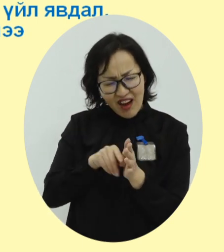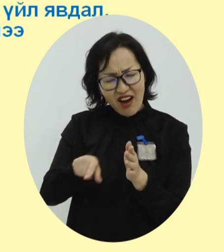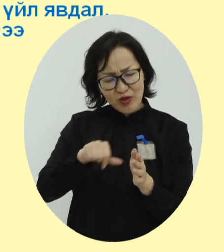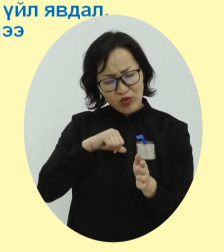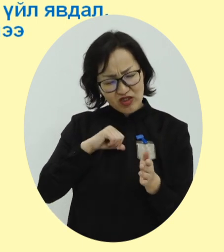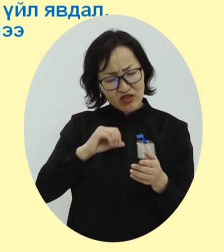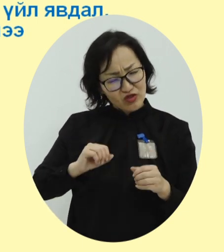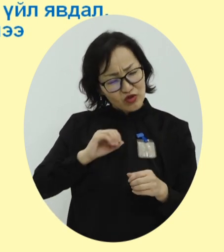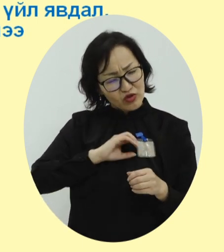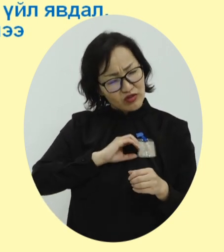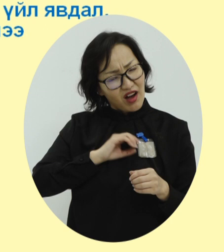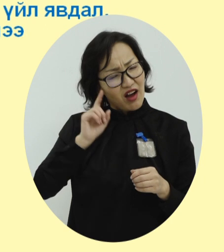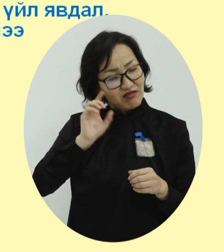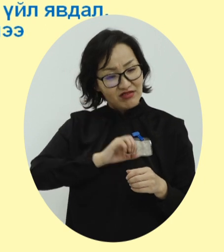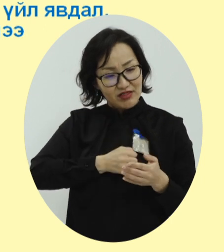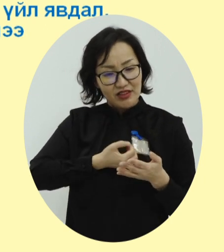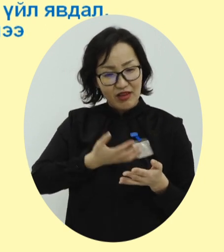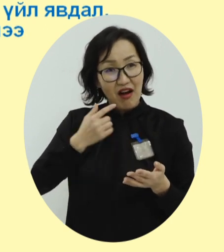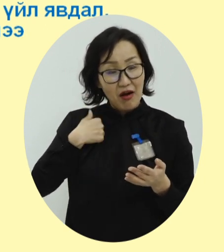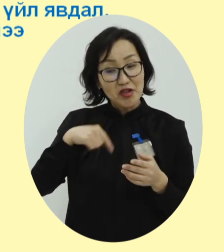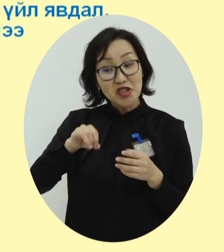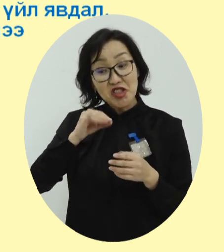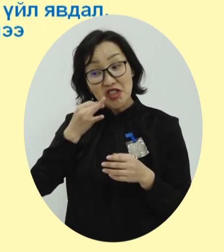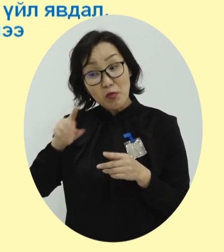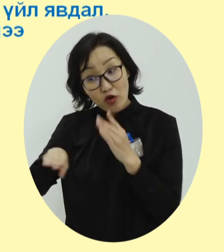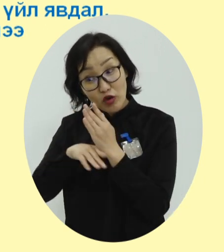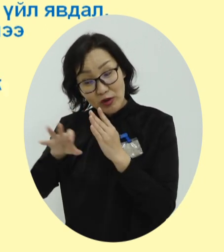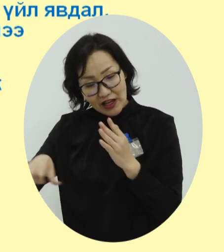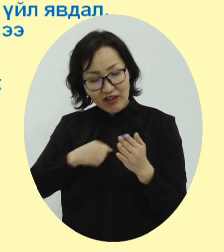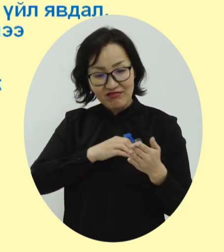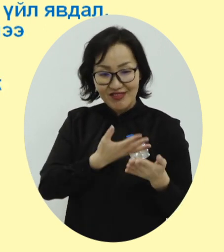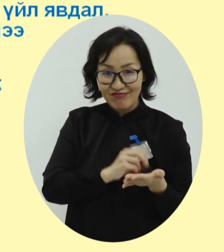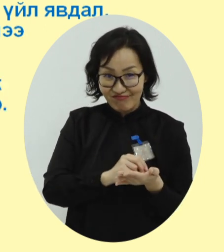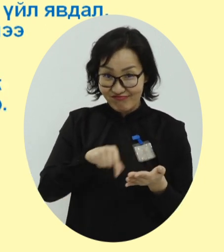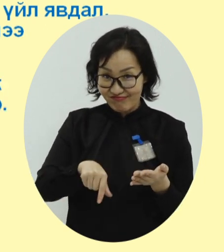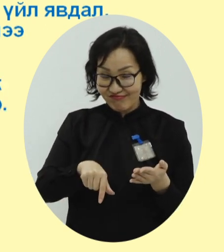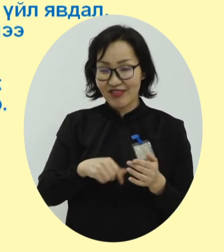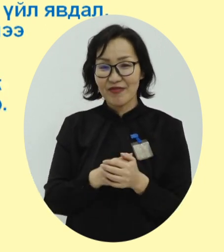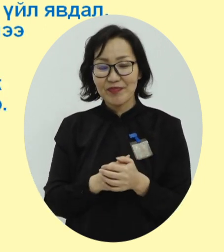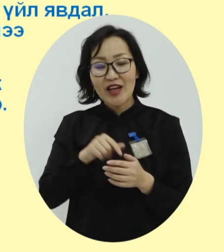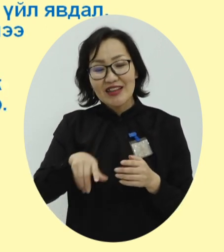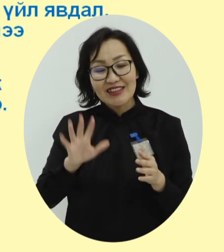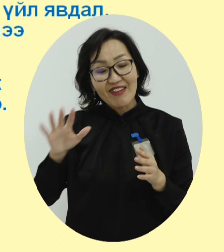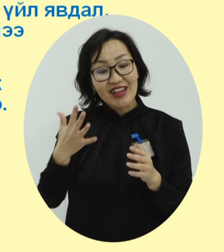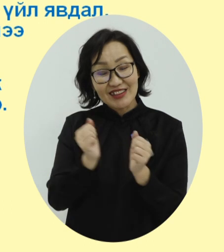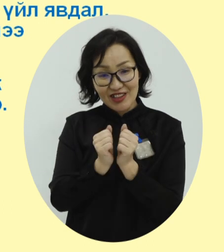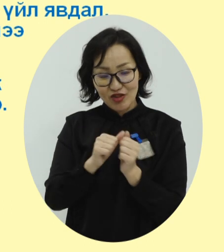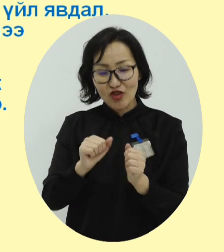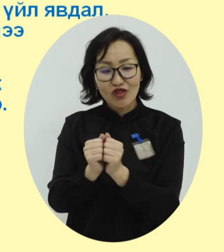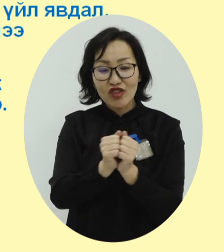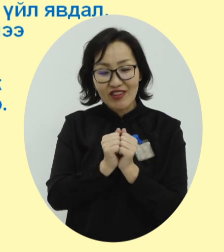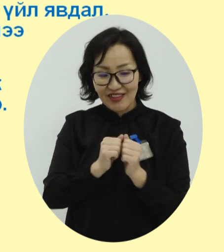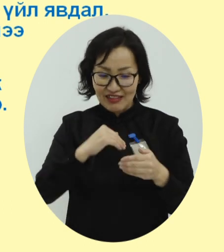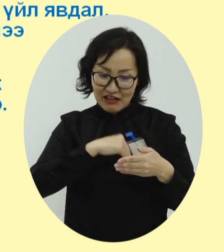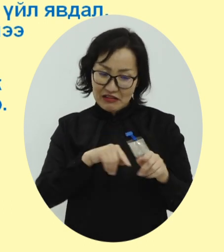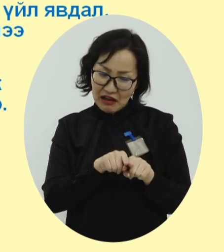төрсэн сэтгэгдлээ биччээ гэж нэг нь бас таамаглал дэвшүүлжээ. Тав дахь найз нь дотны найзтайгаа ярьж